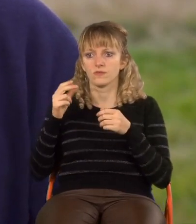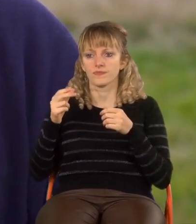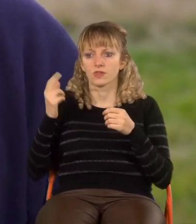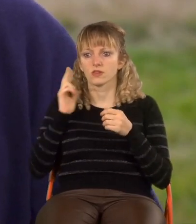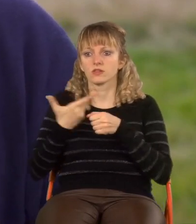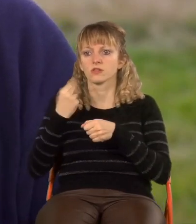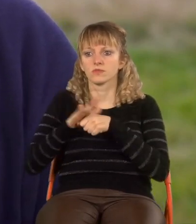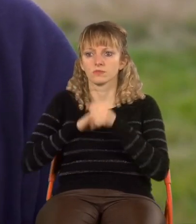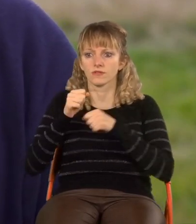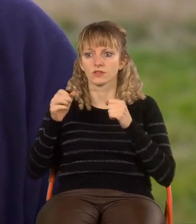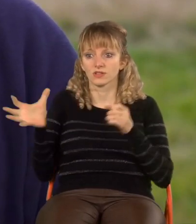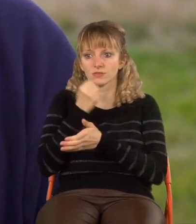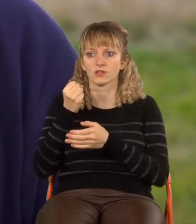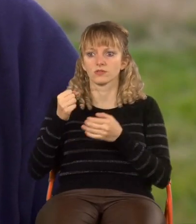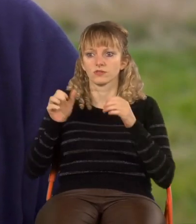więc